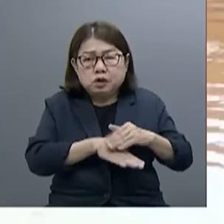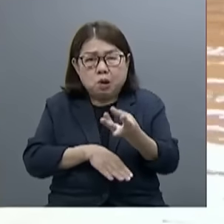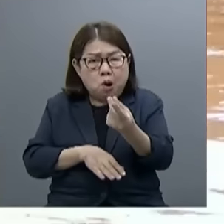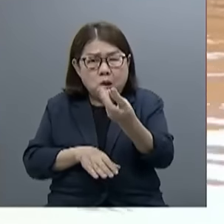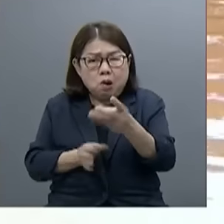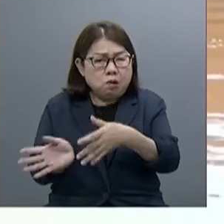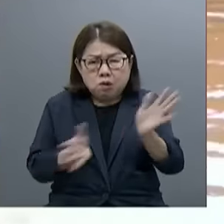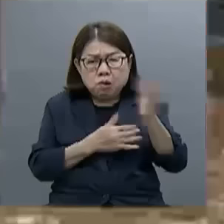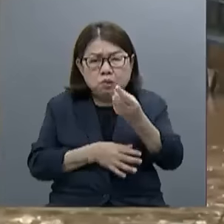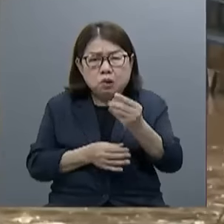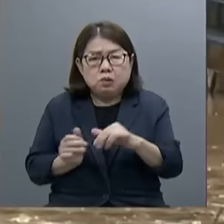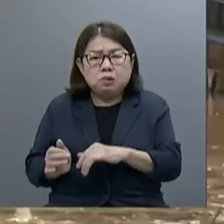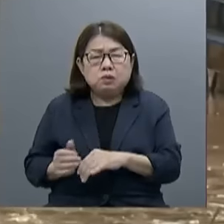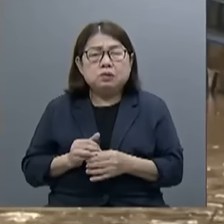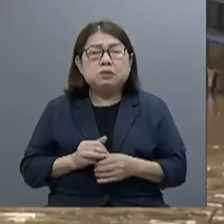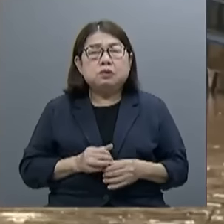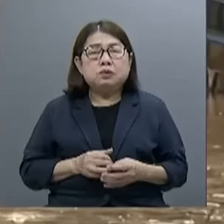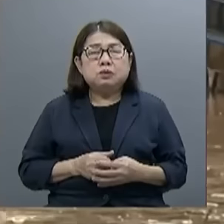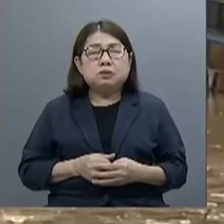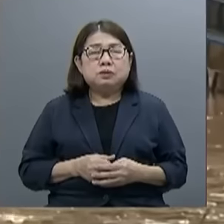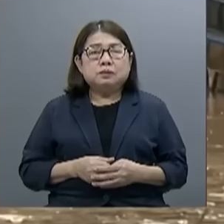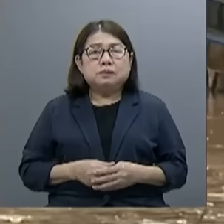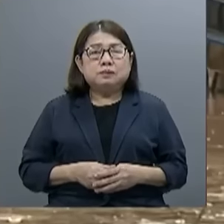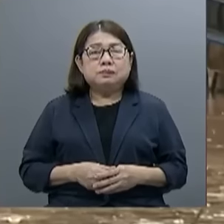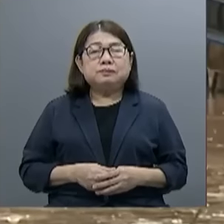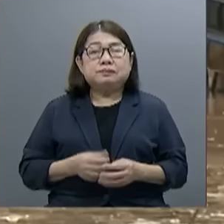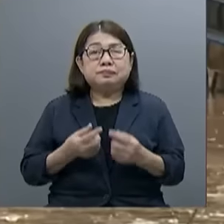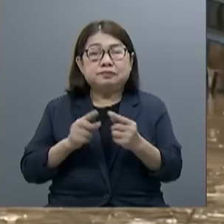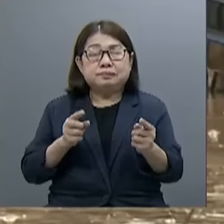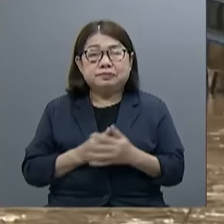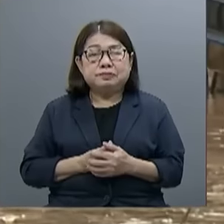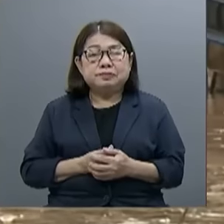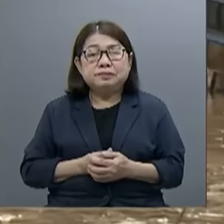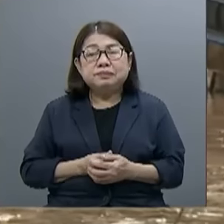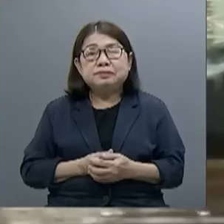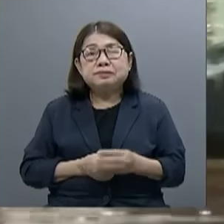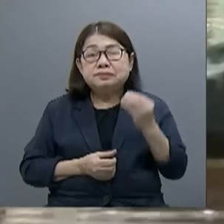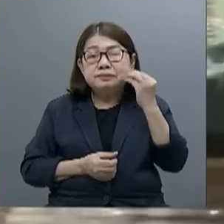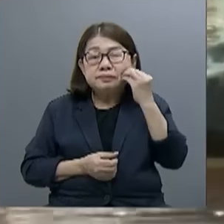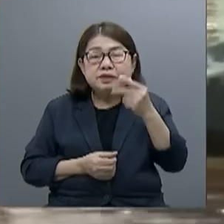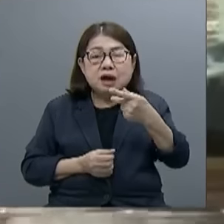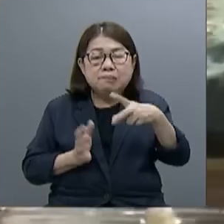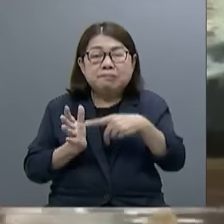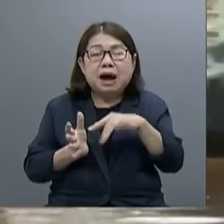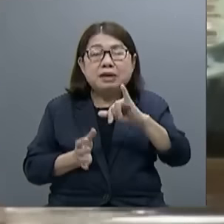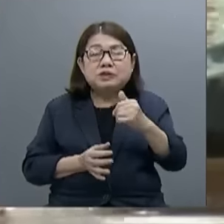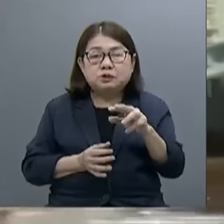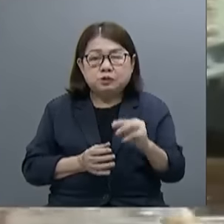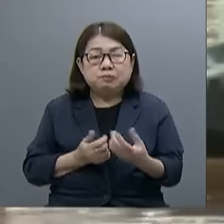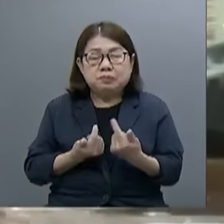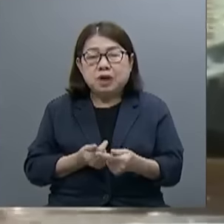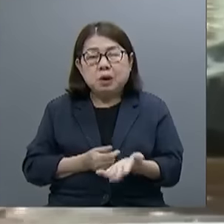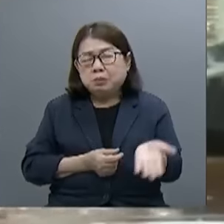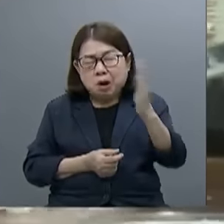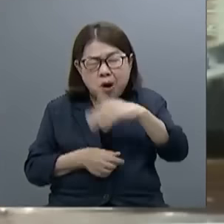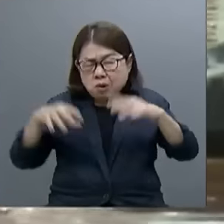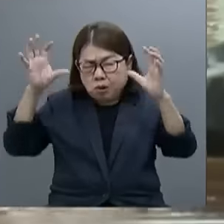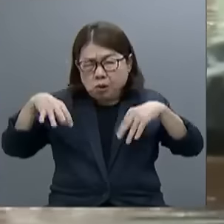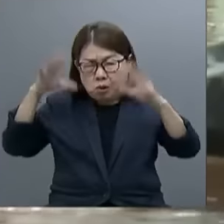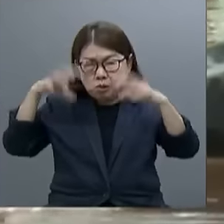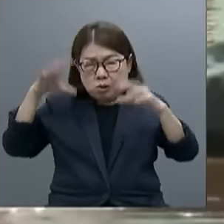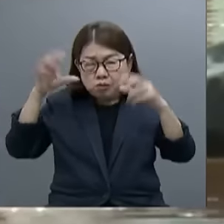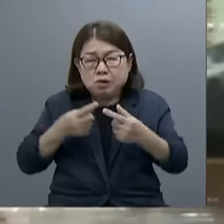ที่อ่ะครับขณะที่บ้านถ้ำผาจมครับคุณผู้ชมหลังจากว่าฝนตกมาตลอดทั้งคืนแล้วก็